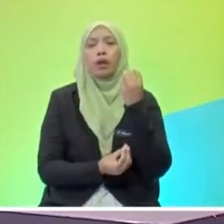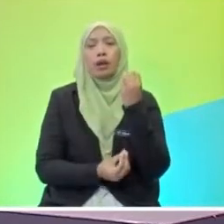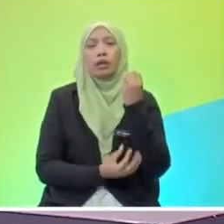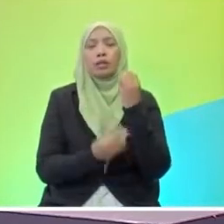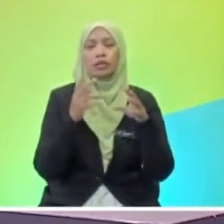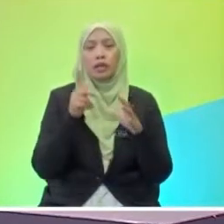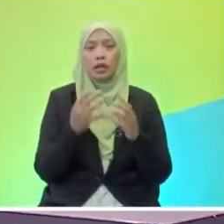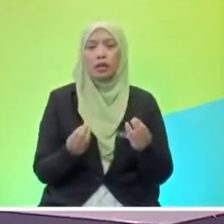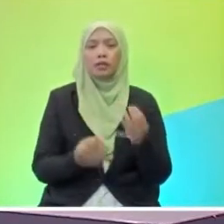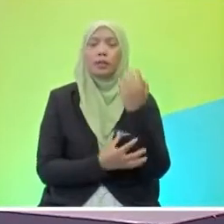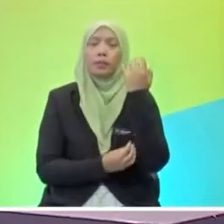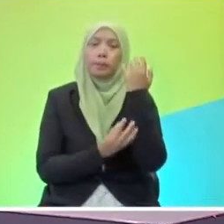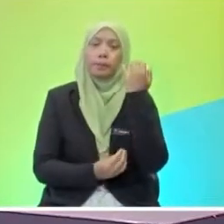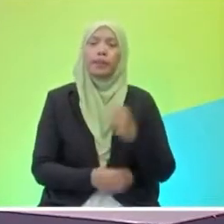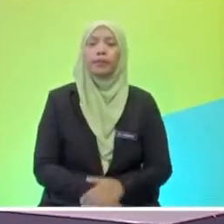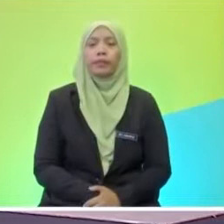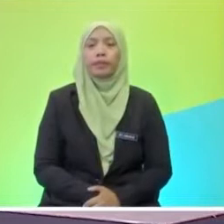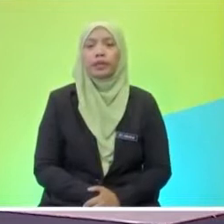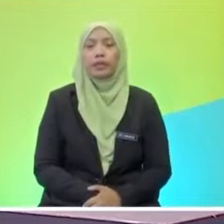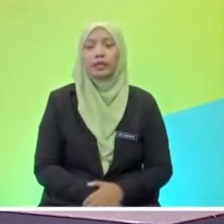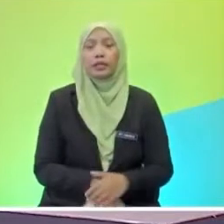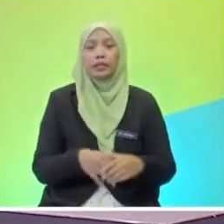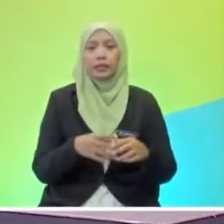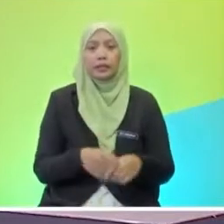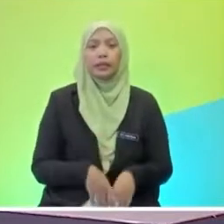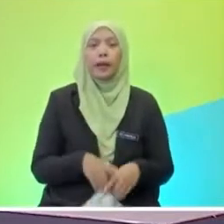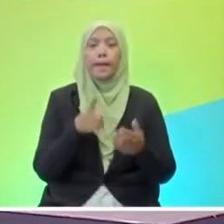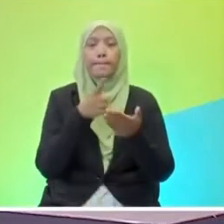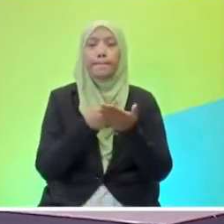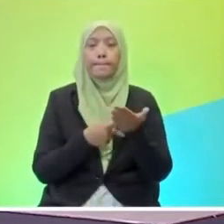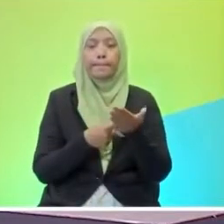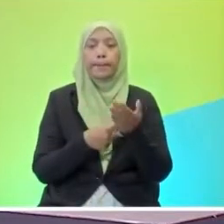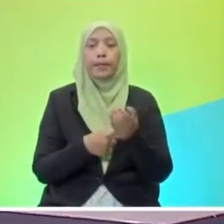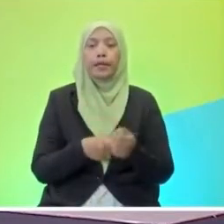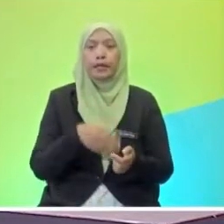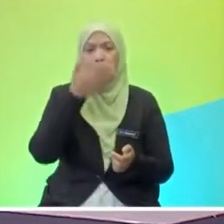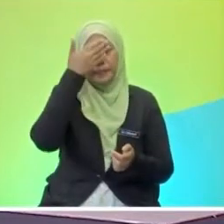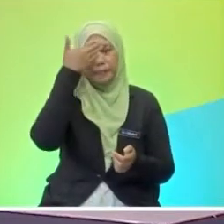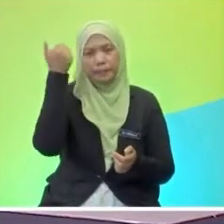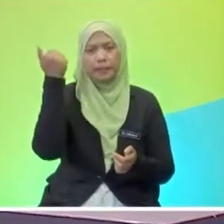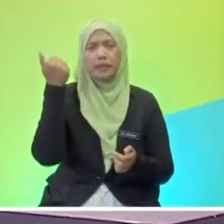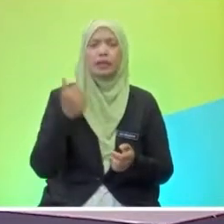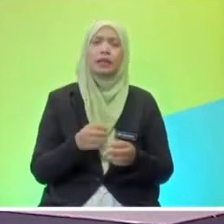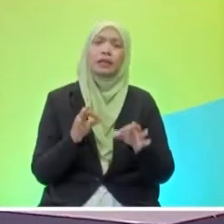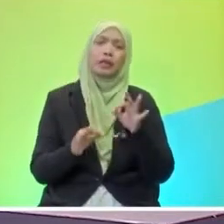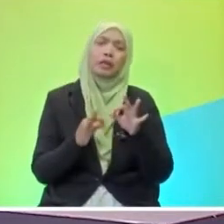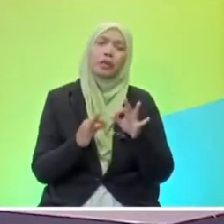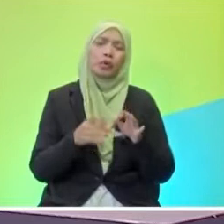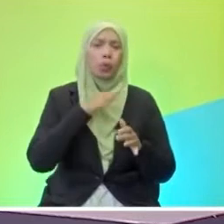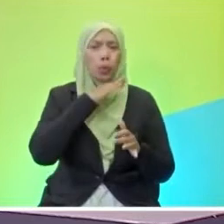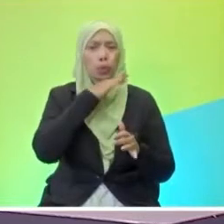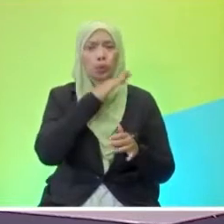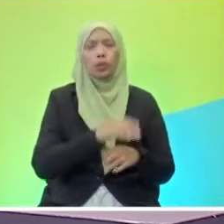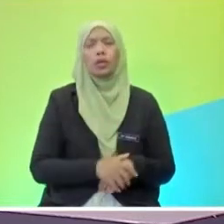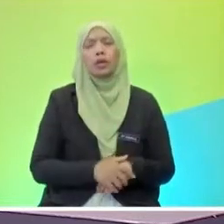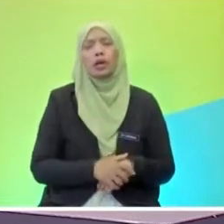kalau butuh kesan sisa nih sampah dibuang rata-rata Oke kemudian saya